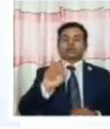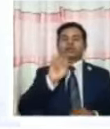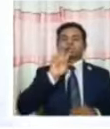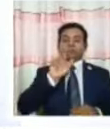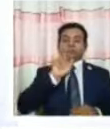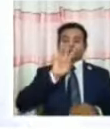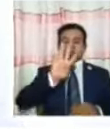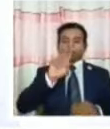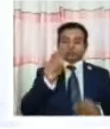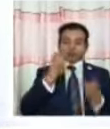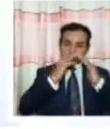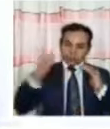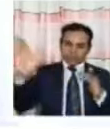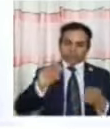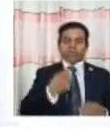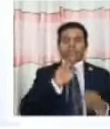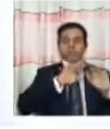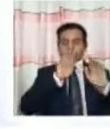60,812 জন।